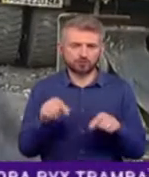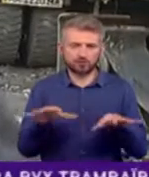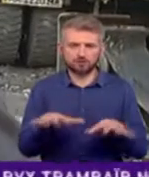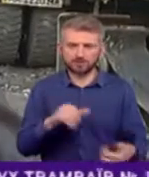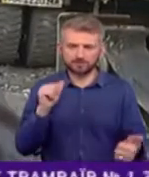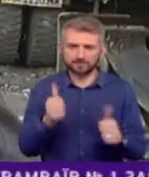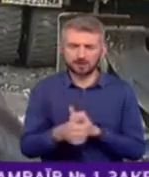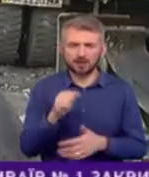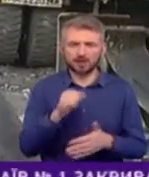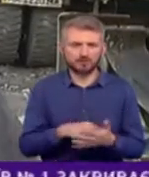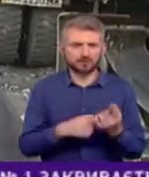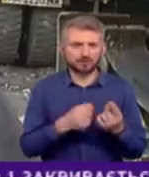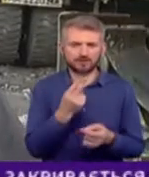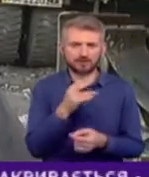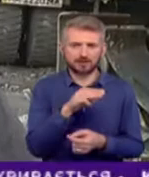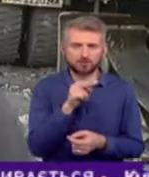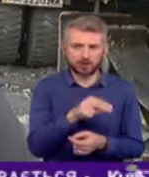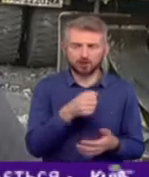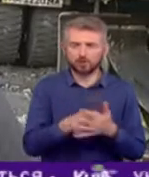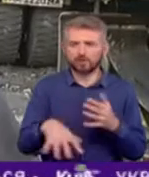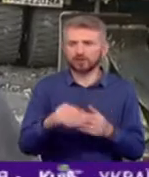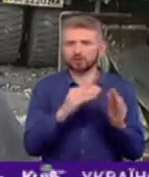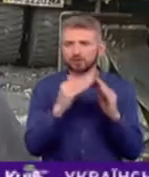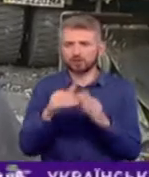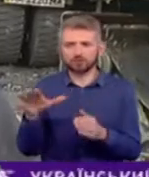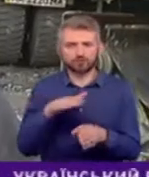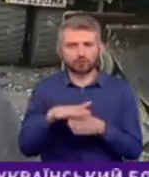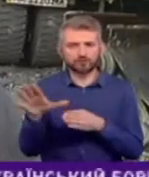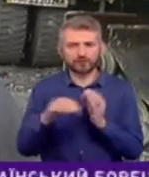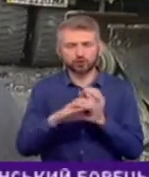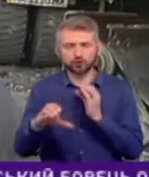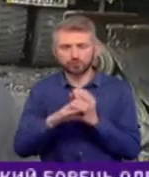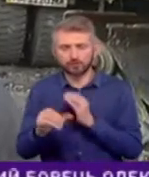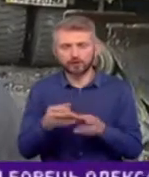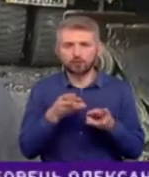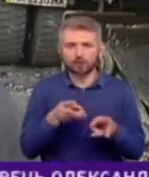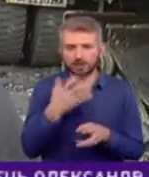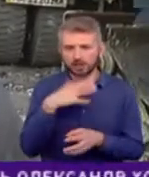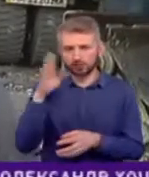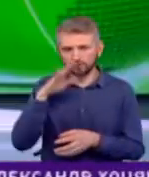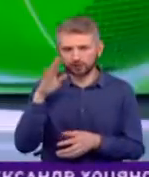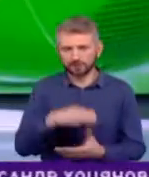від СТП до всіх будинків повністю всі трубопроводи і опалення, і гарячої води.